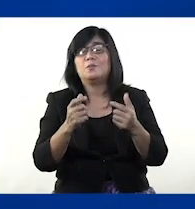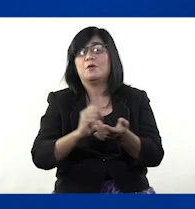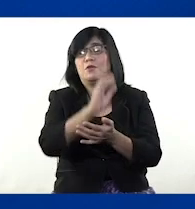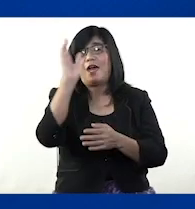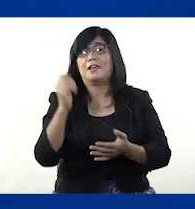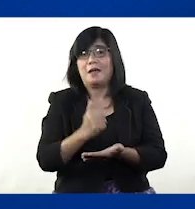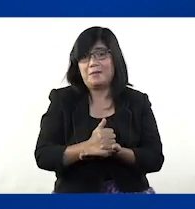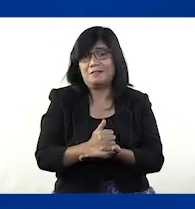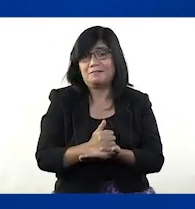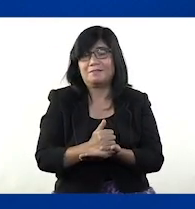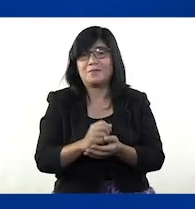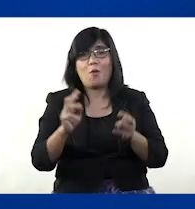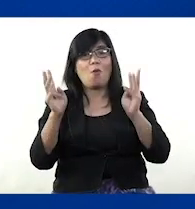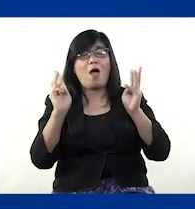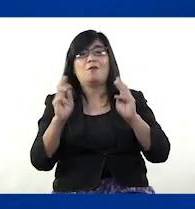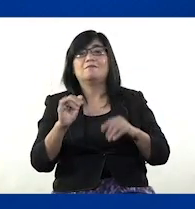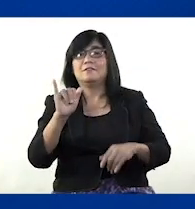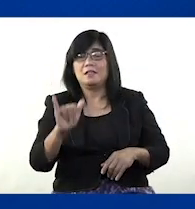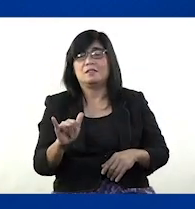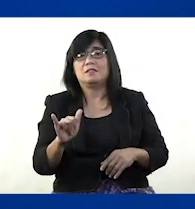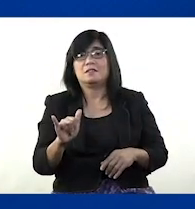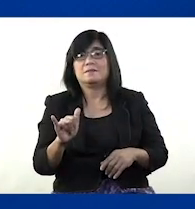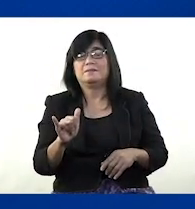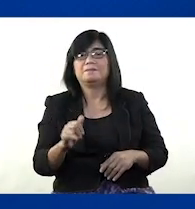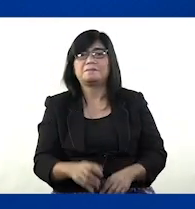Hai Yeh Makanya ayo tidak